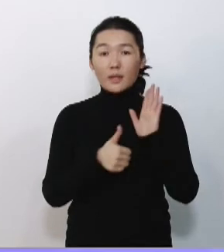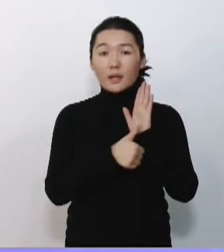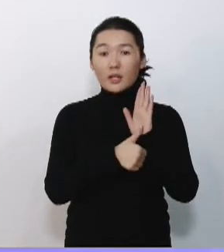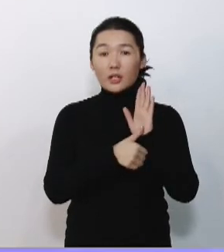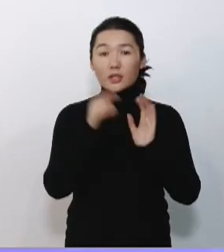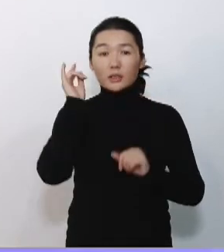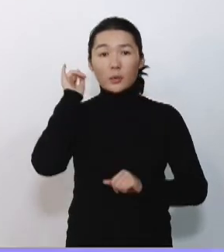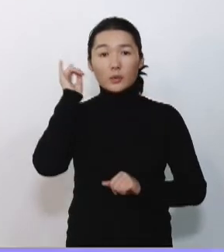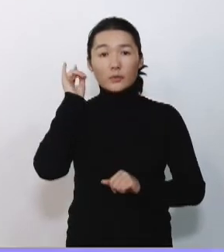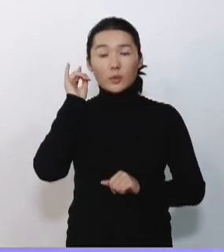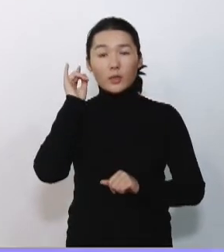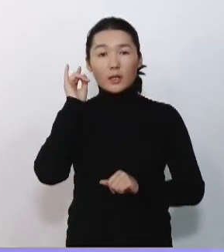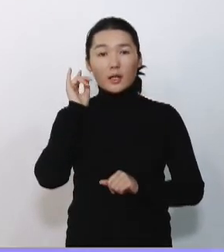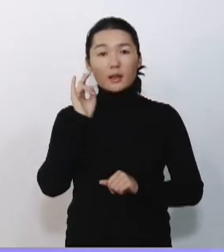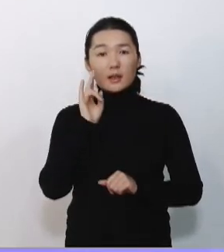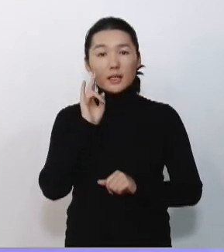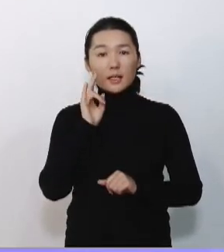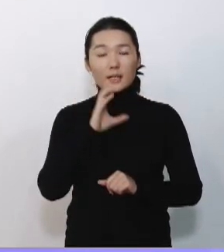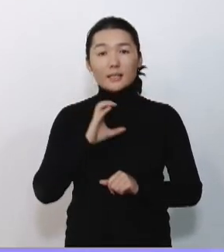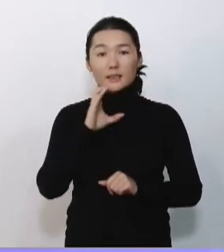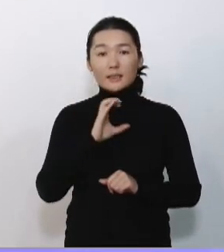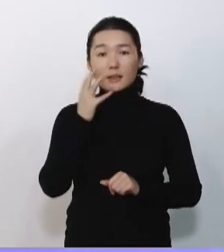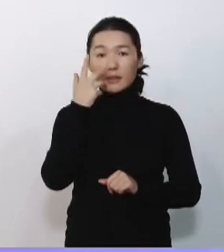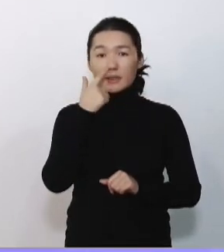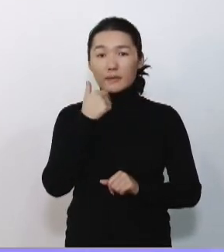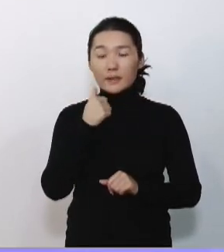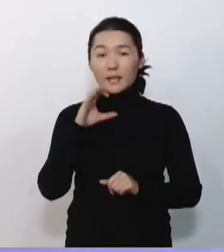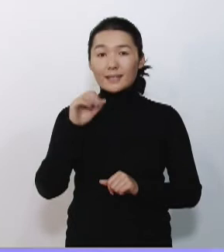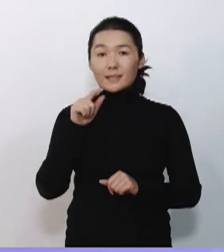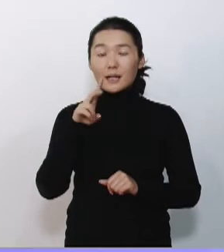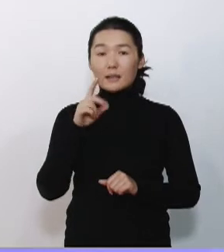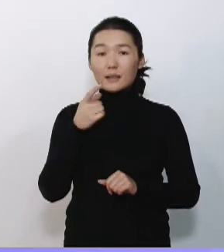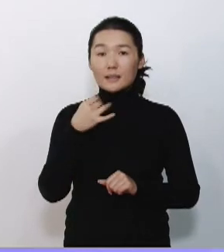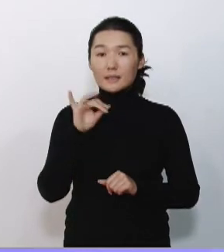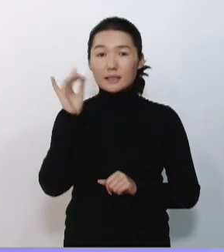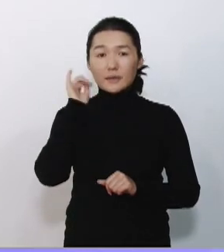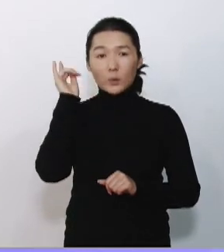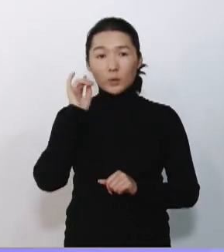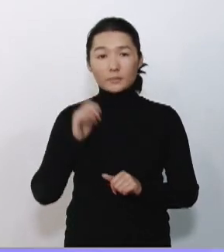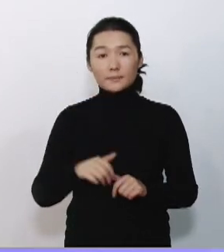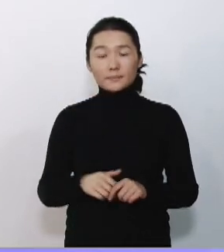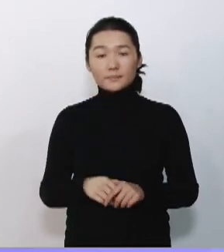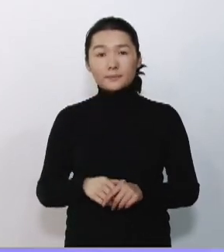Шестой звук Н синего цвета, согласный звук.